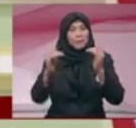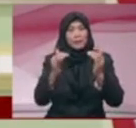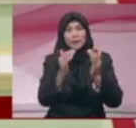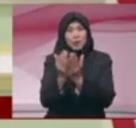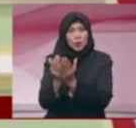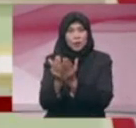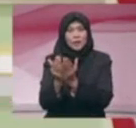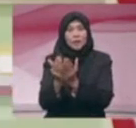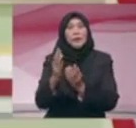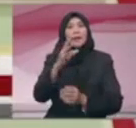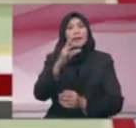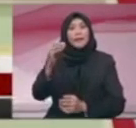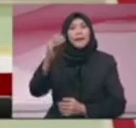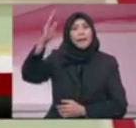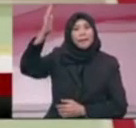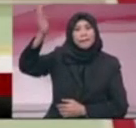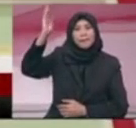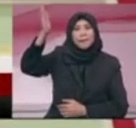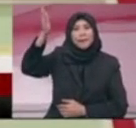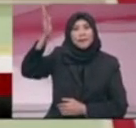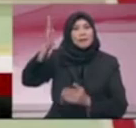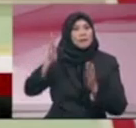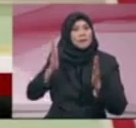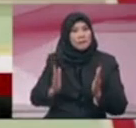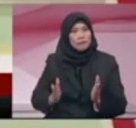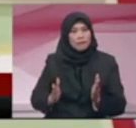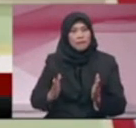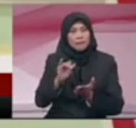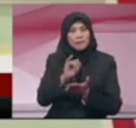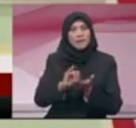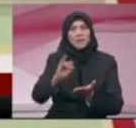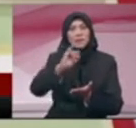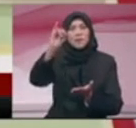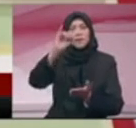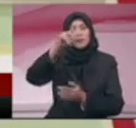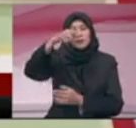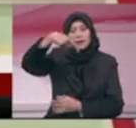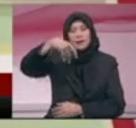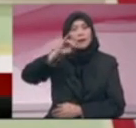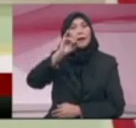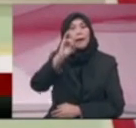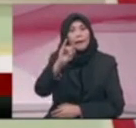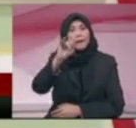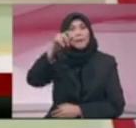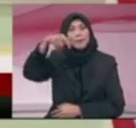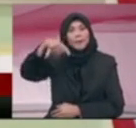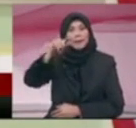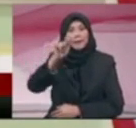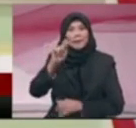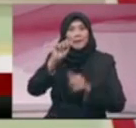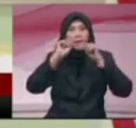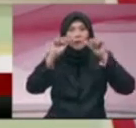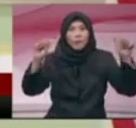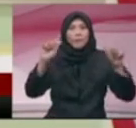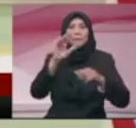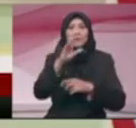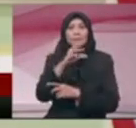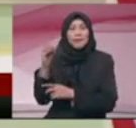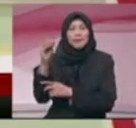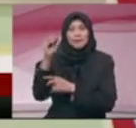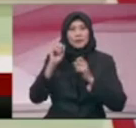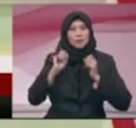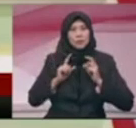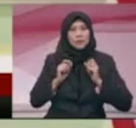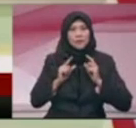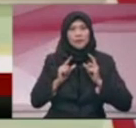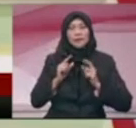dan pensyarah Institut Pengajian Tinggi ataupun IPT awam dan swasta bagi